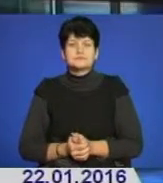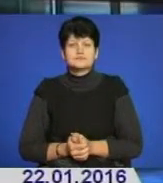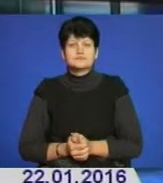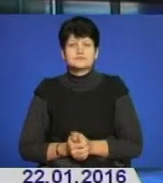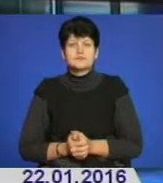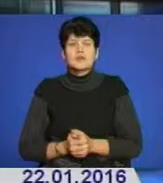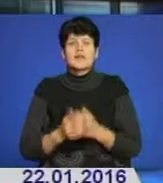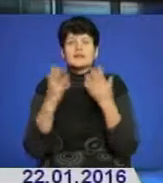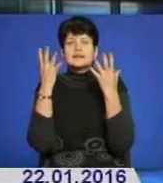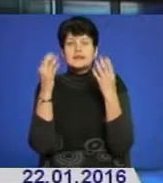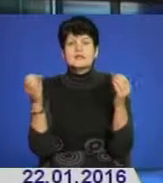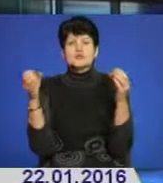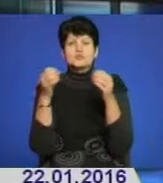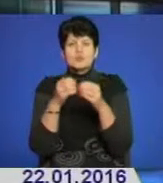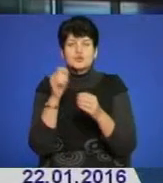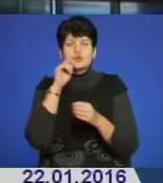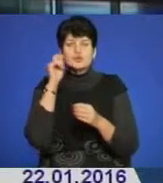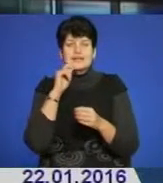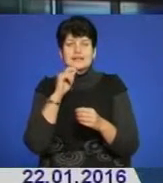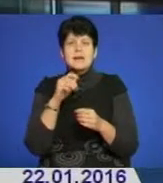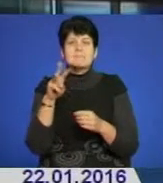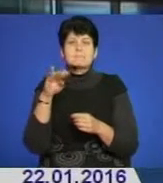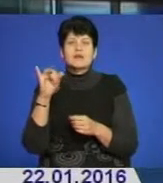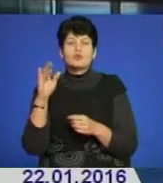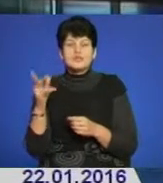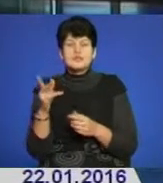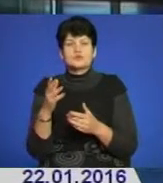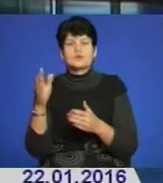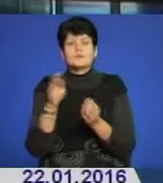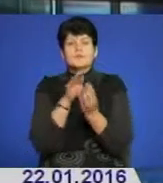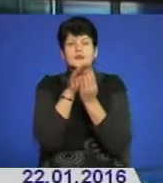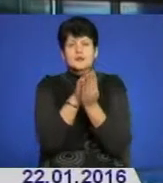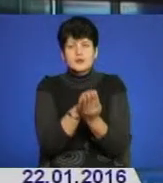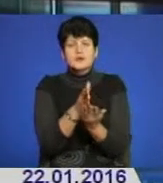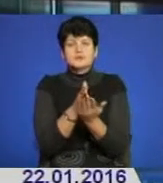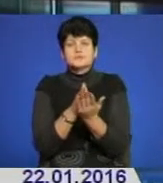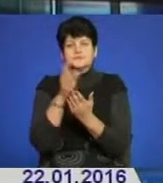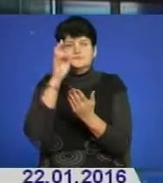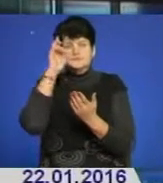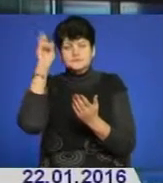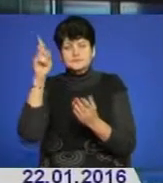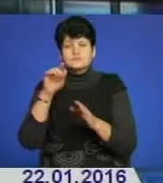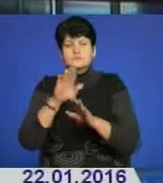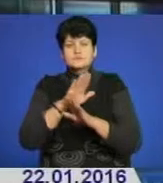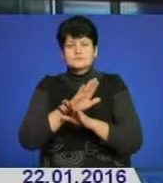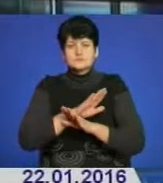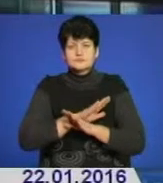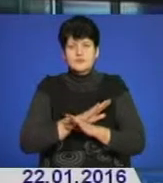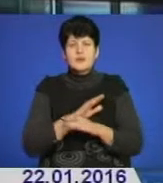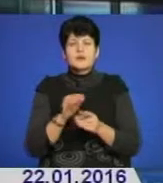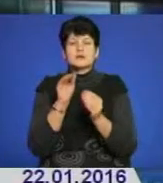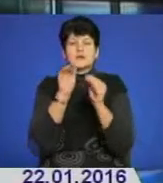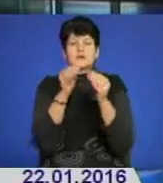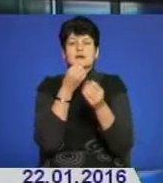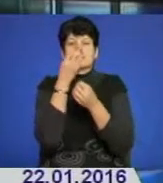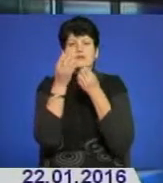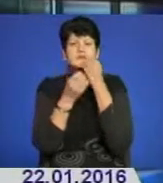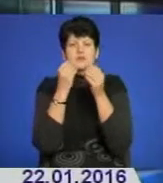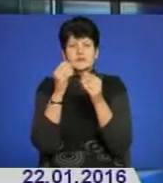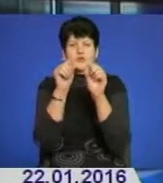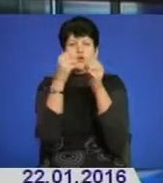У День Соборності України на Миколинецькому кладовищі відправили панахиду за полеглими впродовж сторіччя героями. Поклали квіти до пам'ятного